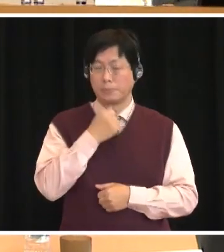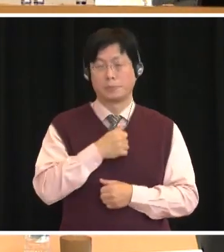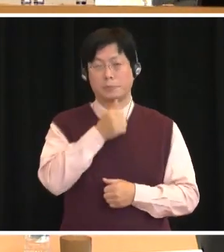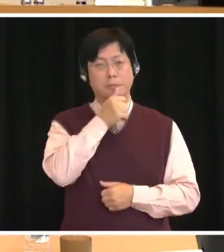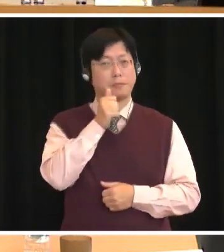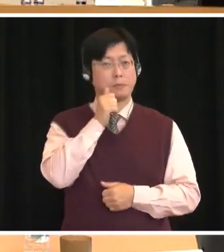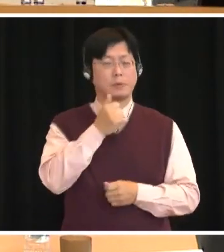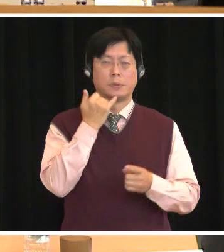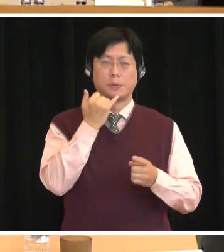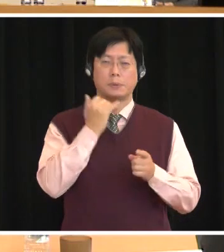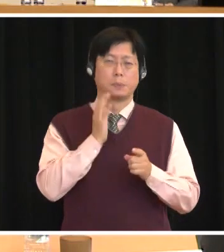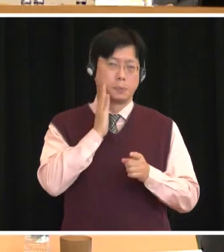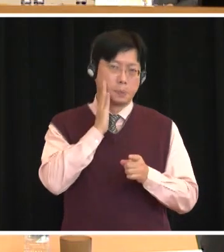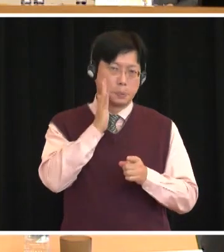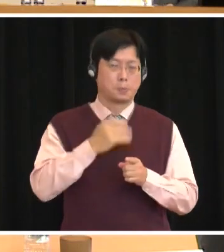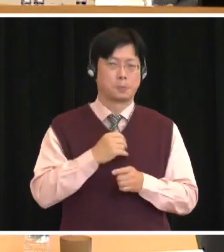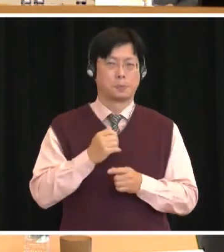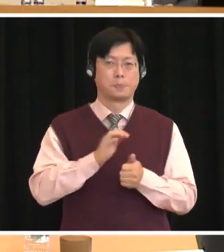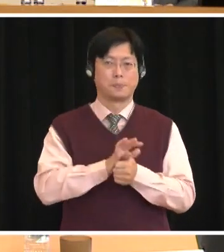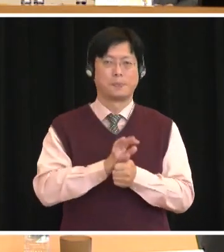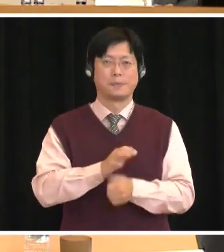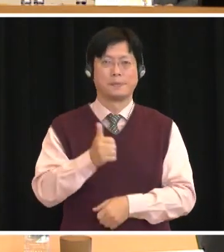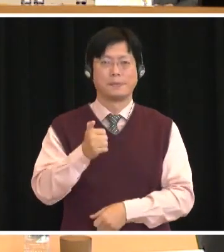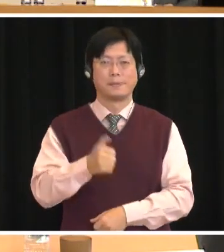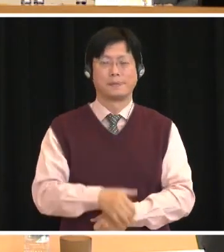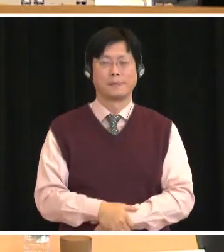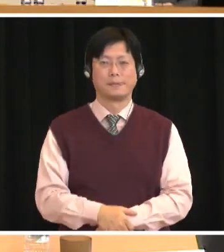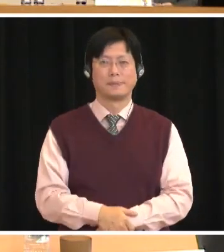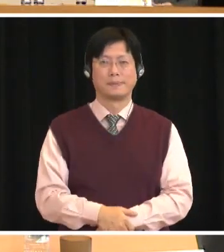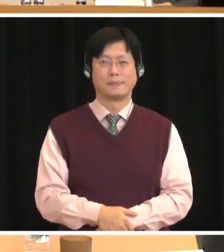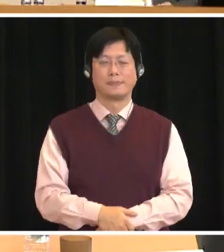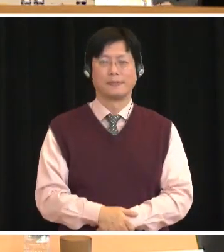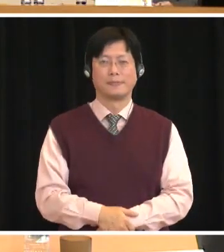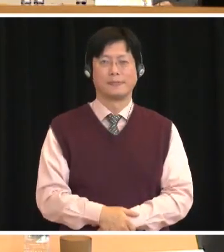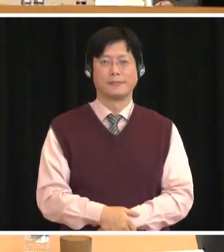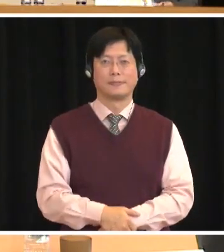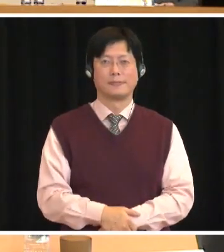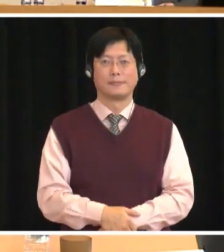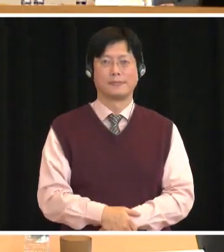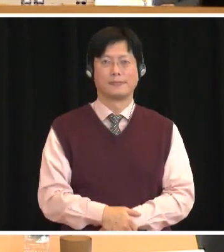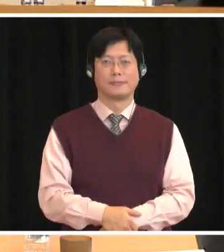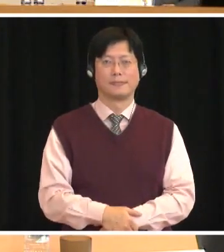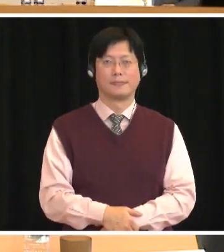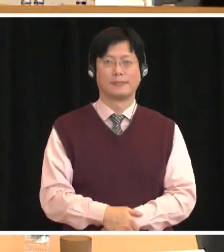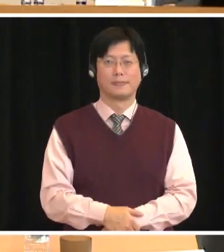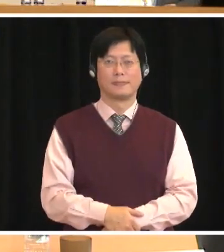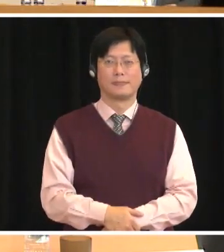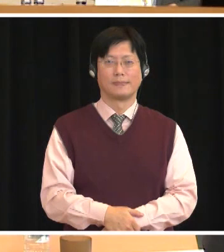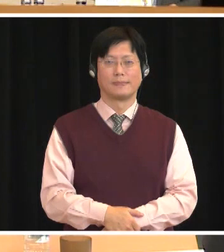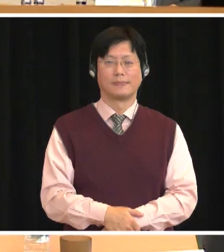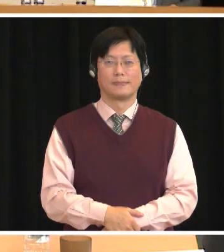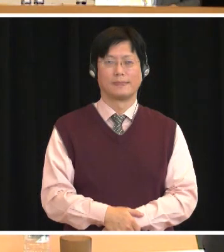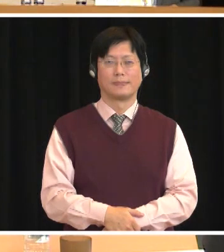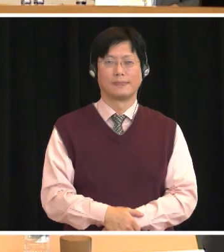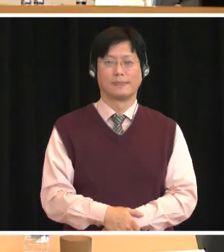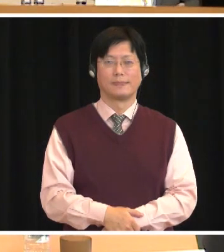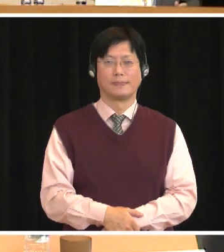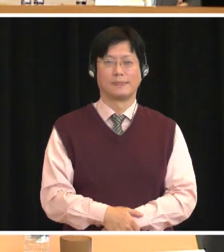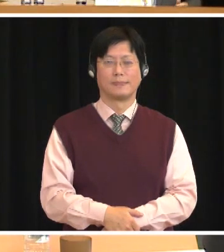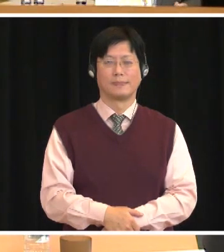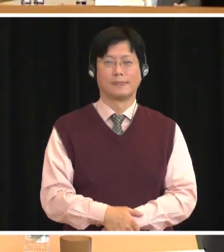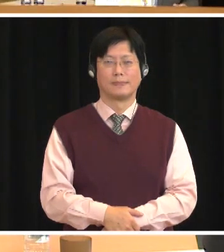语老师进行完整翻译。谢谢。The meeting will now continue. Mr. Doric, the floor is yours.